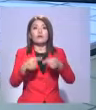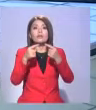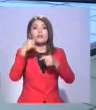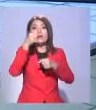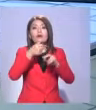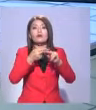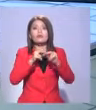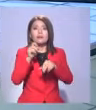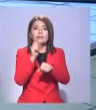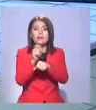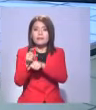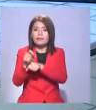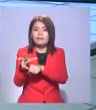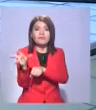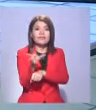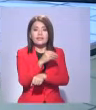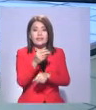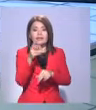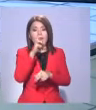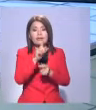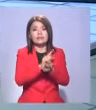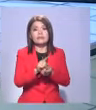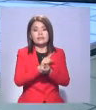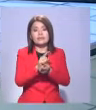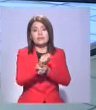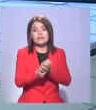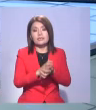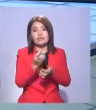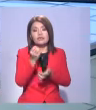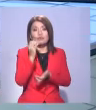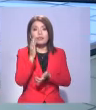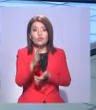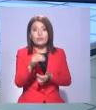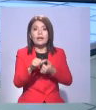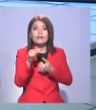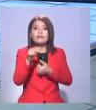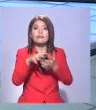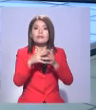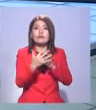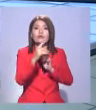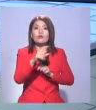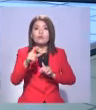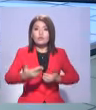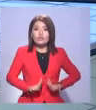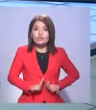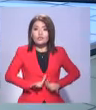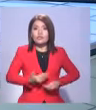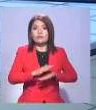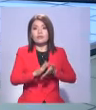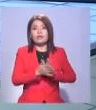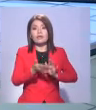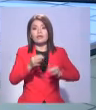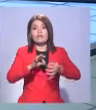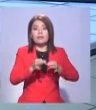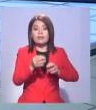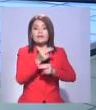айтылған тапсырмалардың бәрі мемлекеттегі саяси өзгерістердің жалғасы дейді мамандар. Әсіресе ауыл тұрғындарының өмір сүру сапасын арттыруға бағытталған